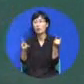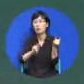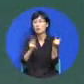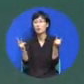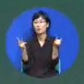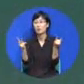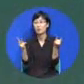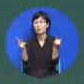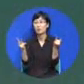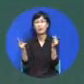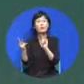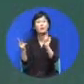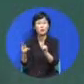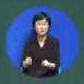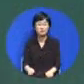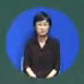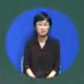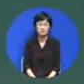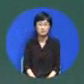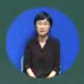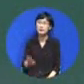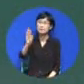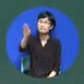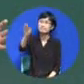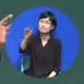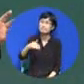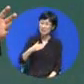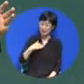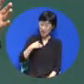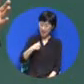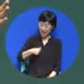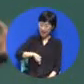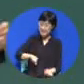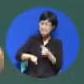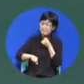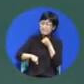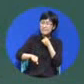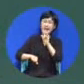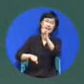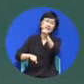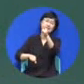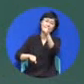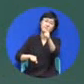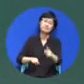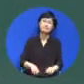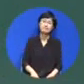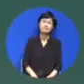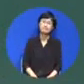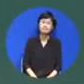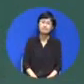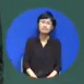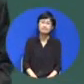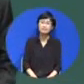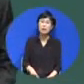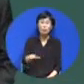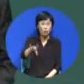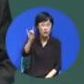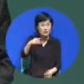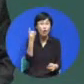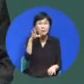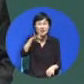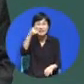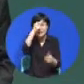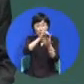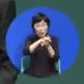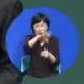prayers changed. 뭡니까? What was it? 하나님, 내가 자녀를 원하는 게 아닙니다. God, it's not that I need a child. 처음에 자녀 달라 했잖아요.